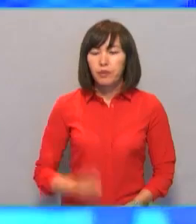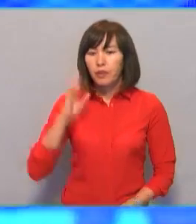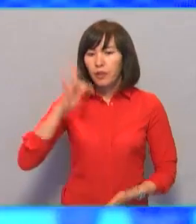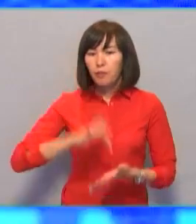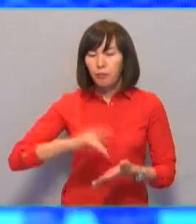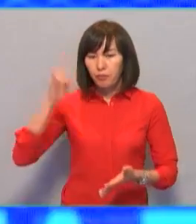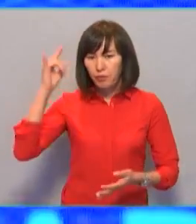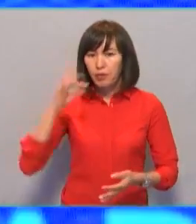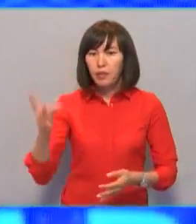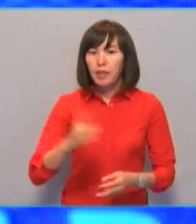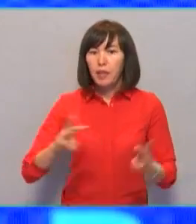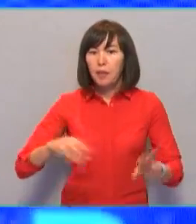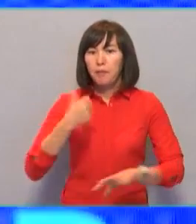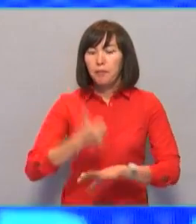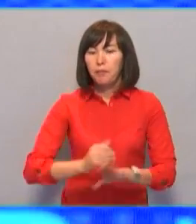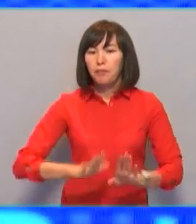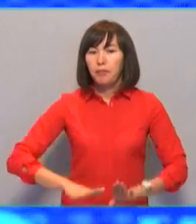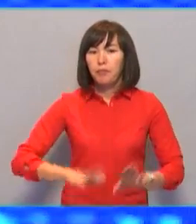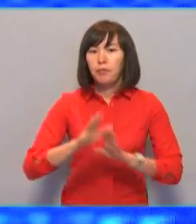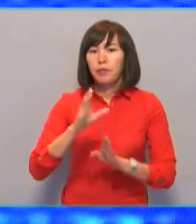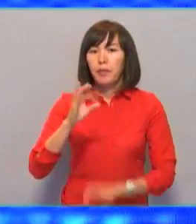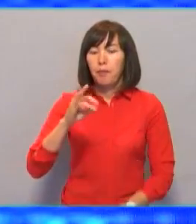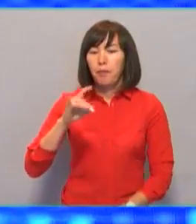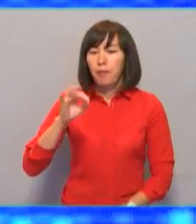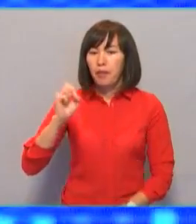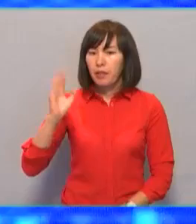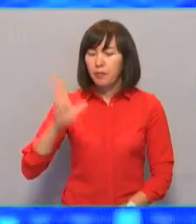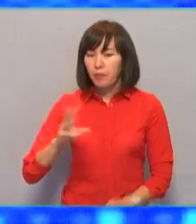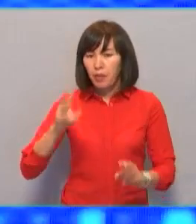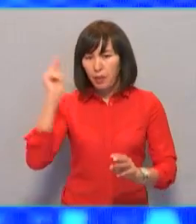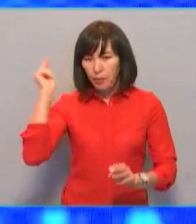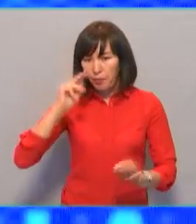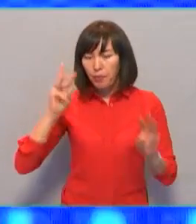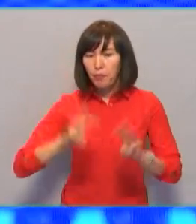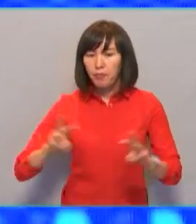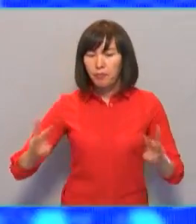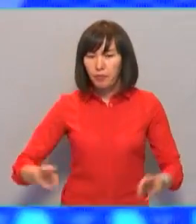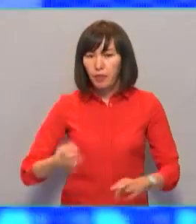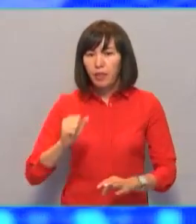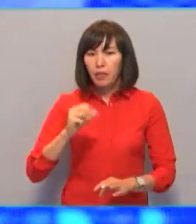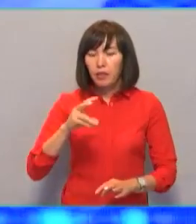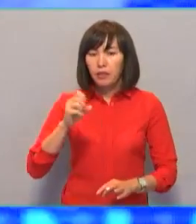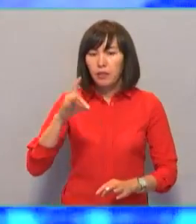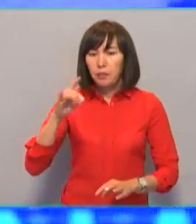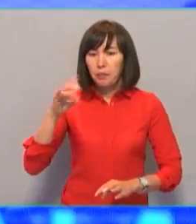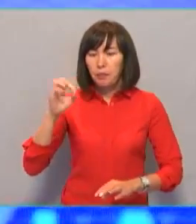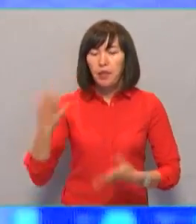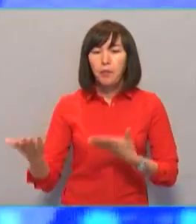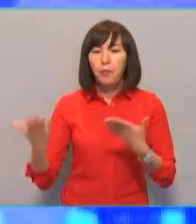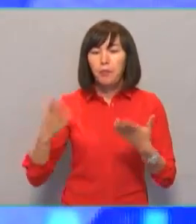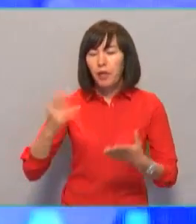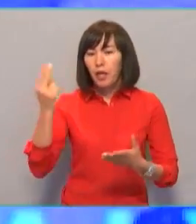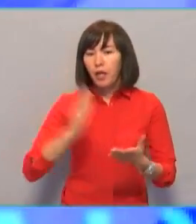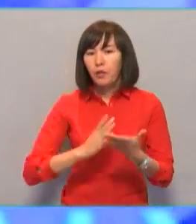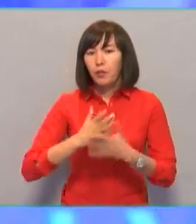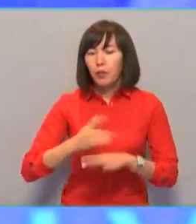Шымкентке Қазақстан Республикасы премьер-министрінің орынбасары Бердібек Сапарбаев пен білім және ғылым министрі Асхат Аймағамбетов келді.